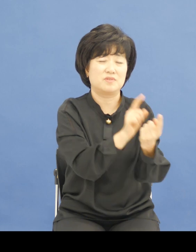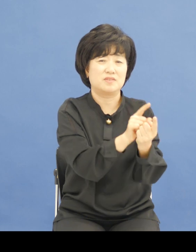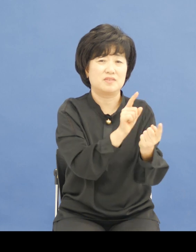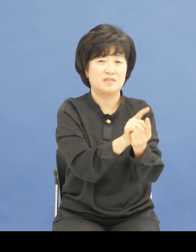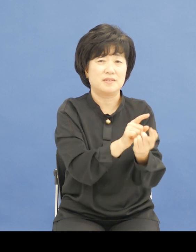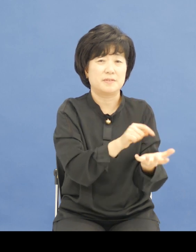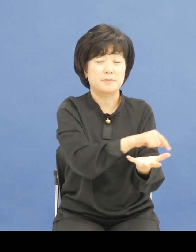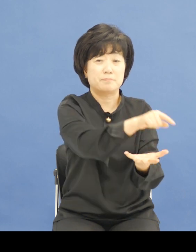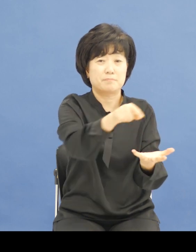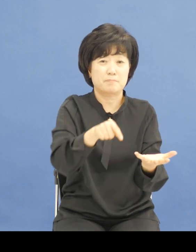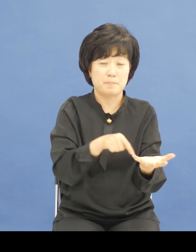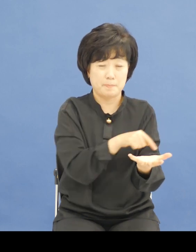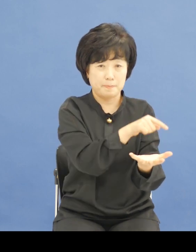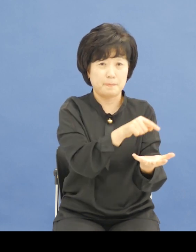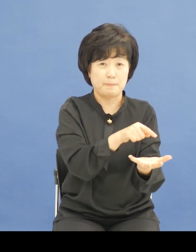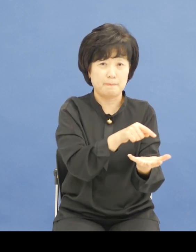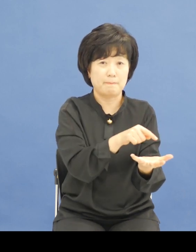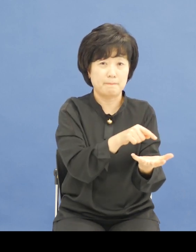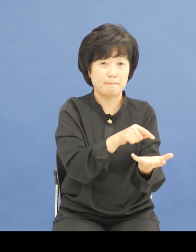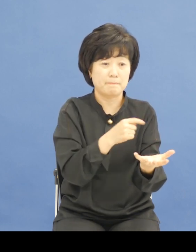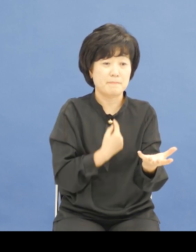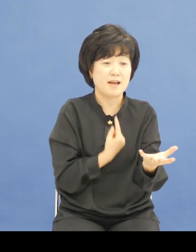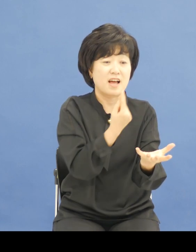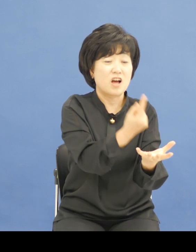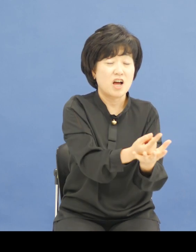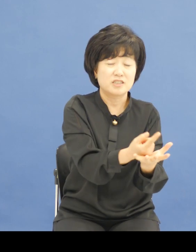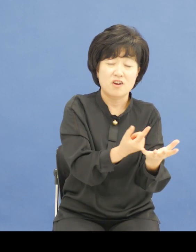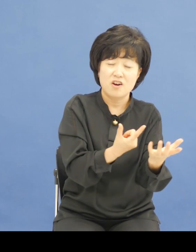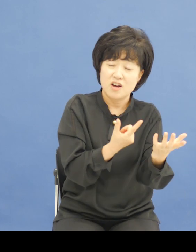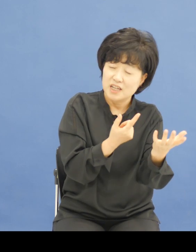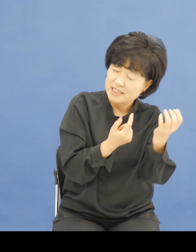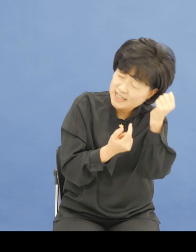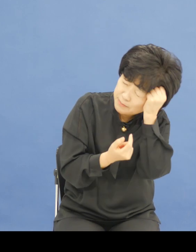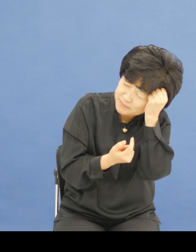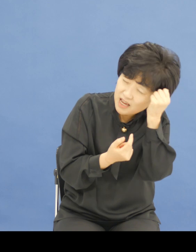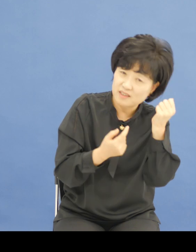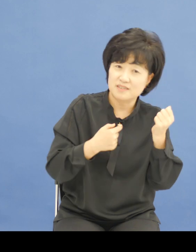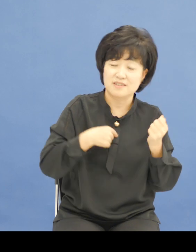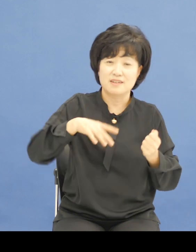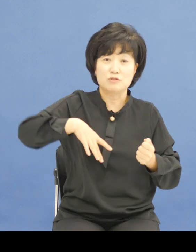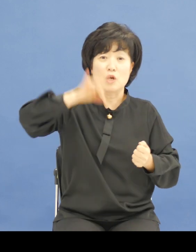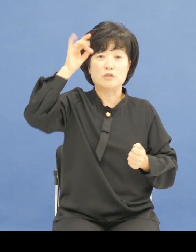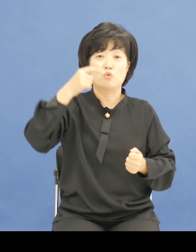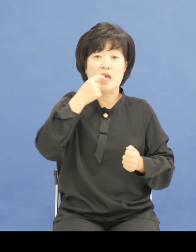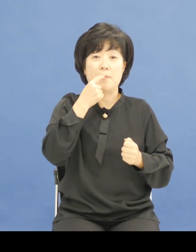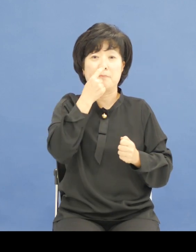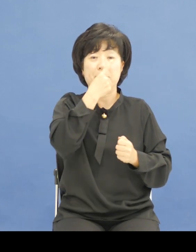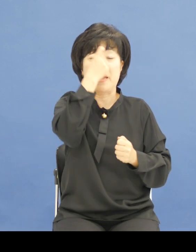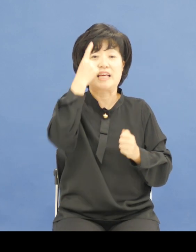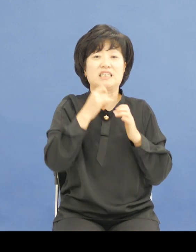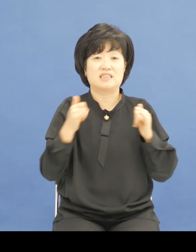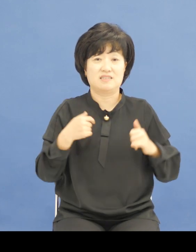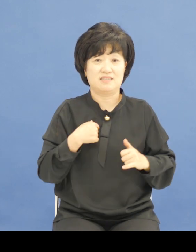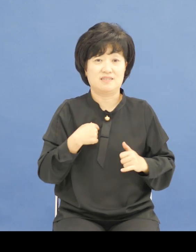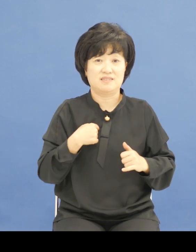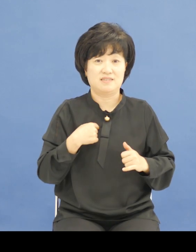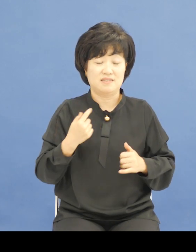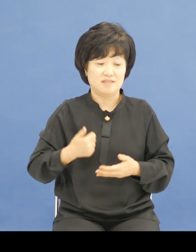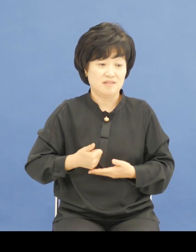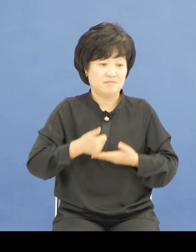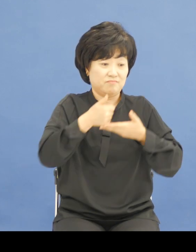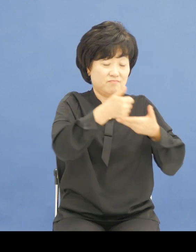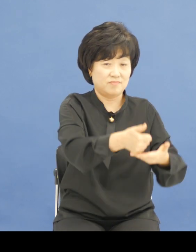그 분야길에서 잠을 잔 최초의 백인이랍니다. 제가 거기서 저는 이제 들어가서 그때 세미나를 이끌면서